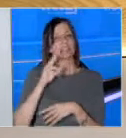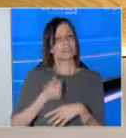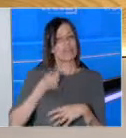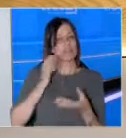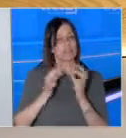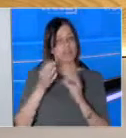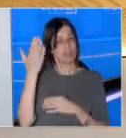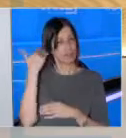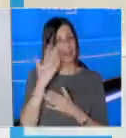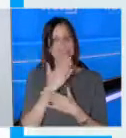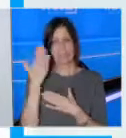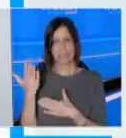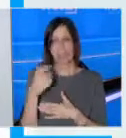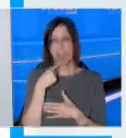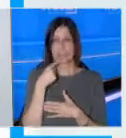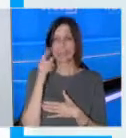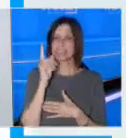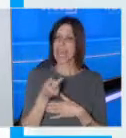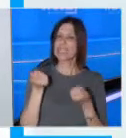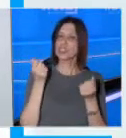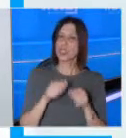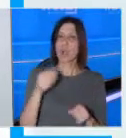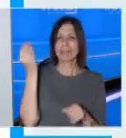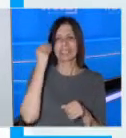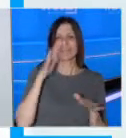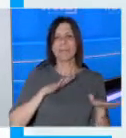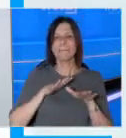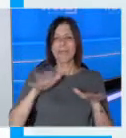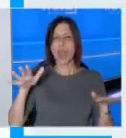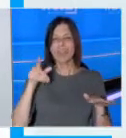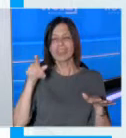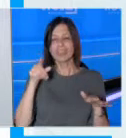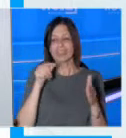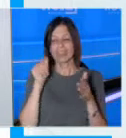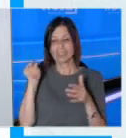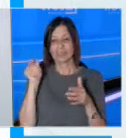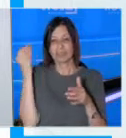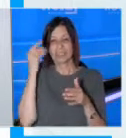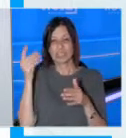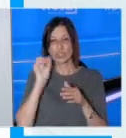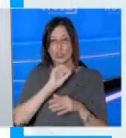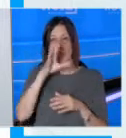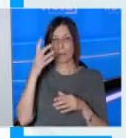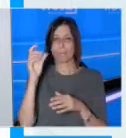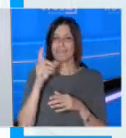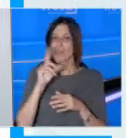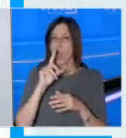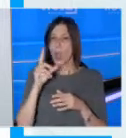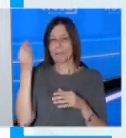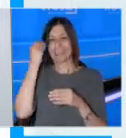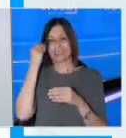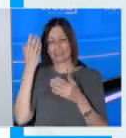המשפטים לשעבר, ימינה, אומרת, צריך לסגור את בית הספר בלוד ממנו זורקים אבנים, לא את בית הספר שחוטף, ככה